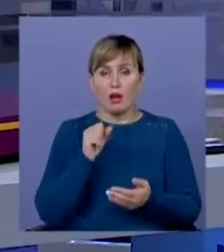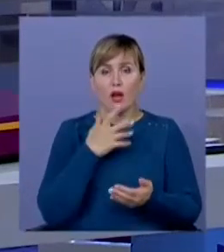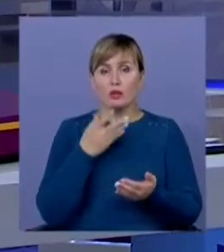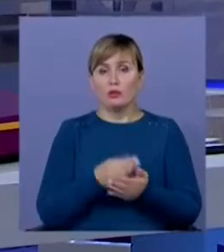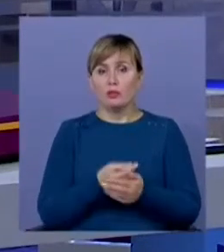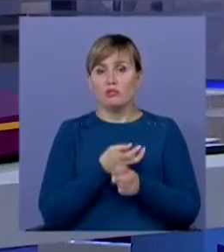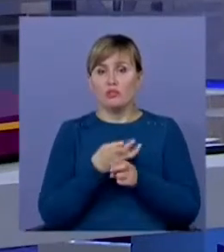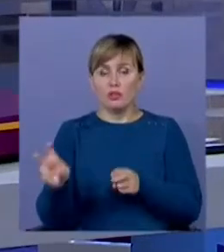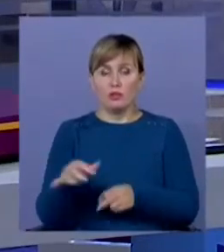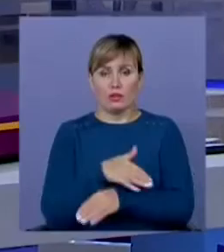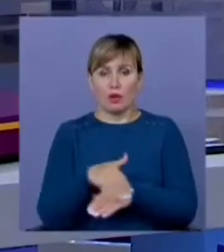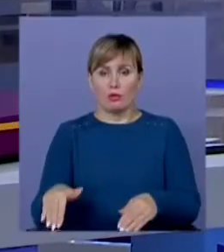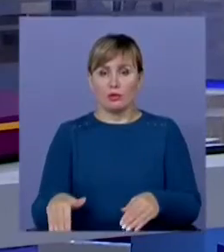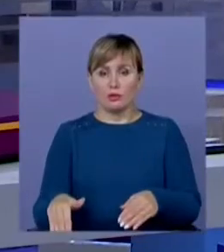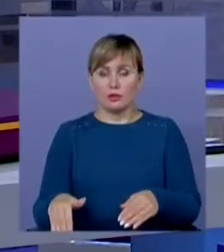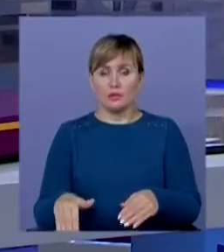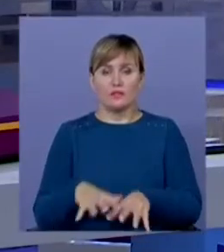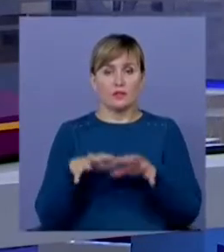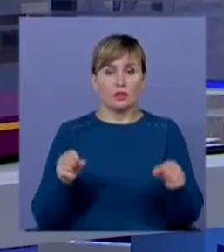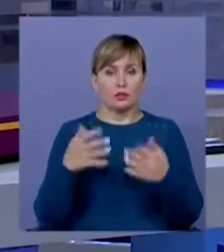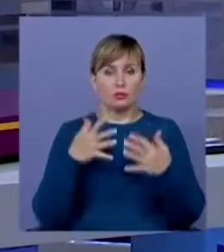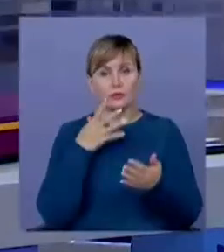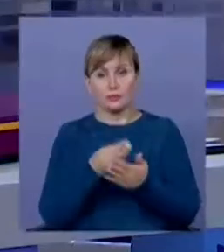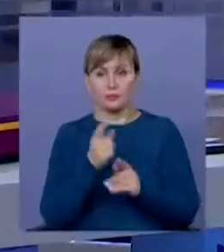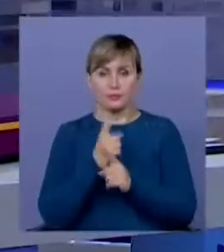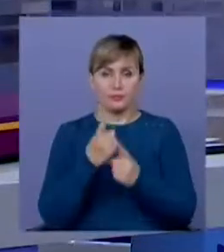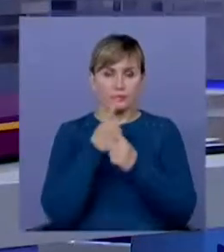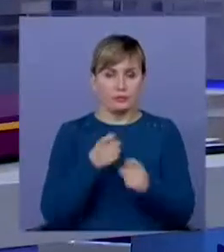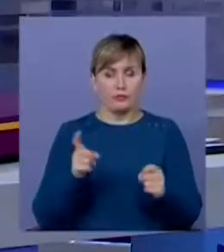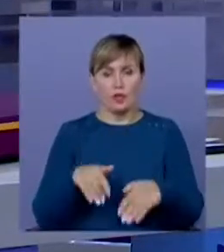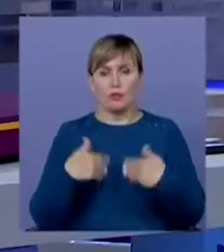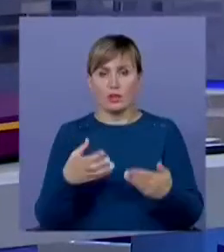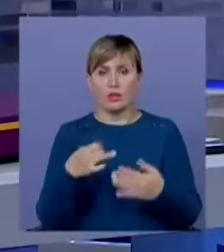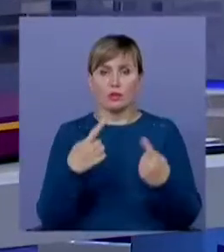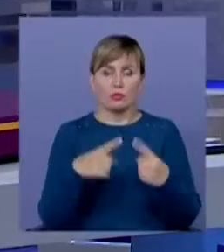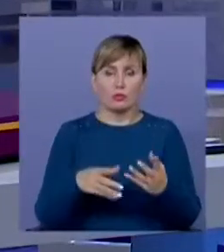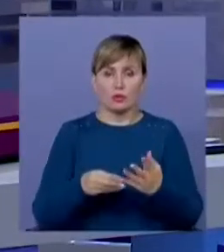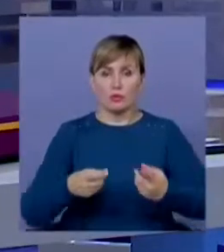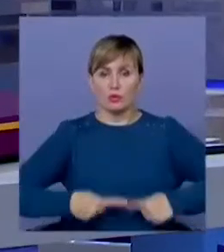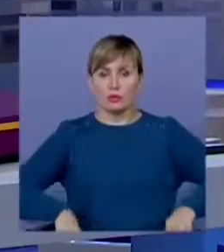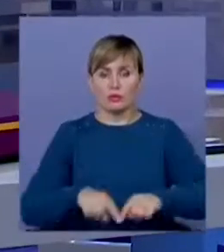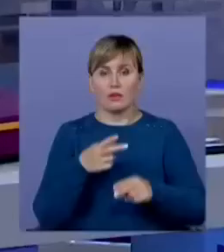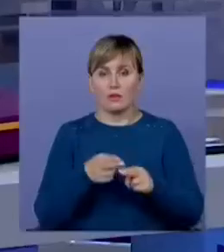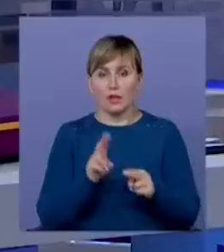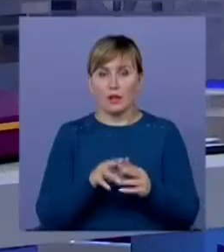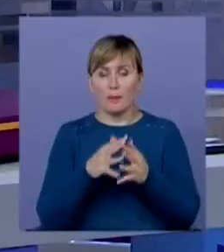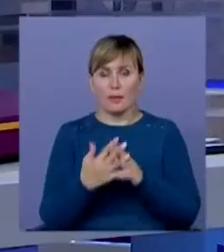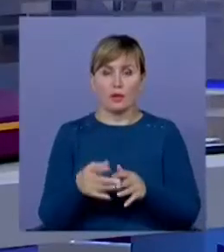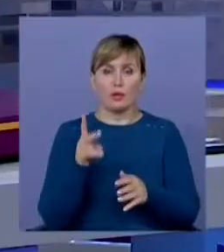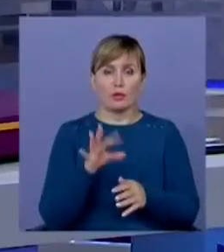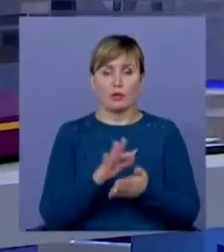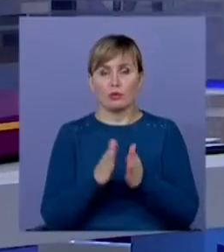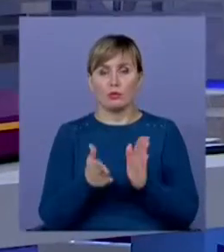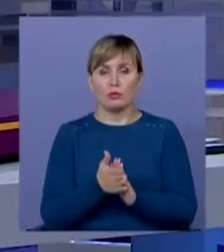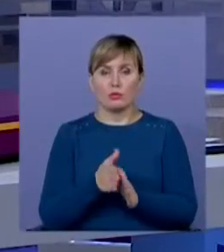собственницу вышвырнули на улицу. Власти же, в свою очередь, заявляют, что предложили ей другой земельный участок в этом же поселке, но